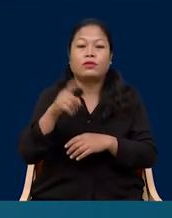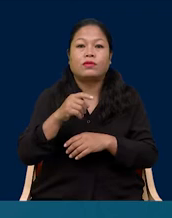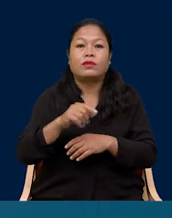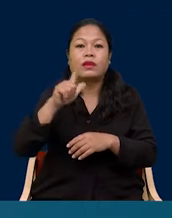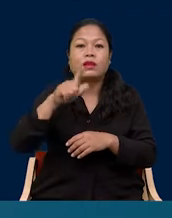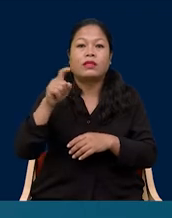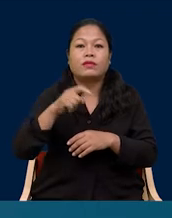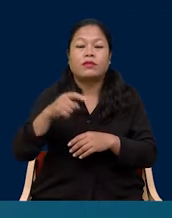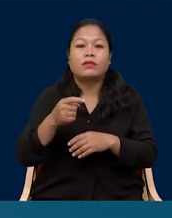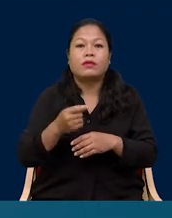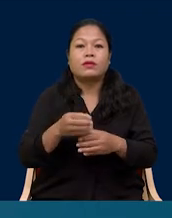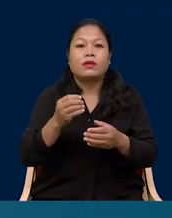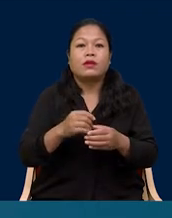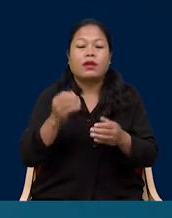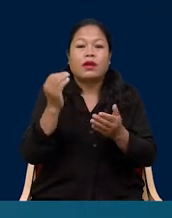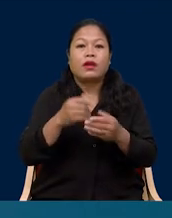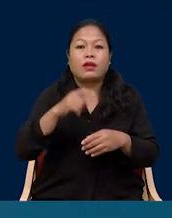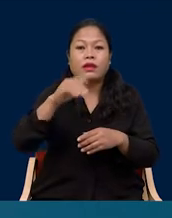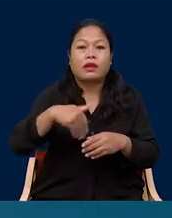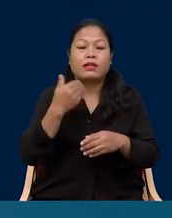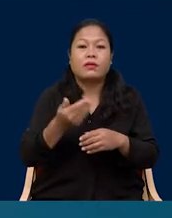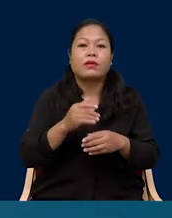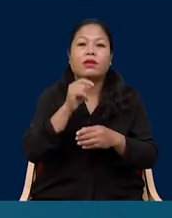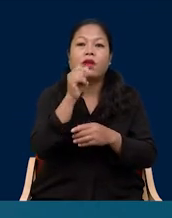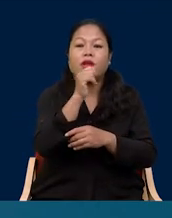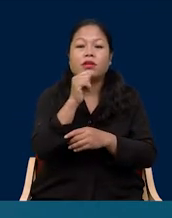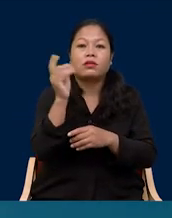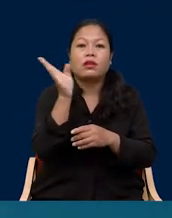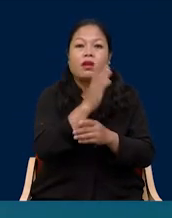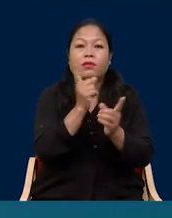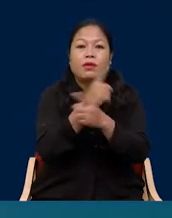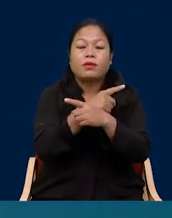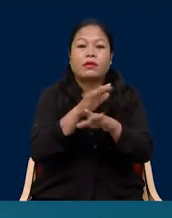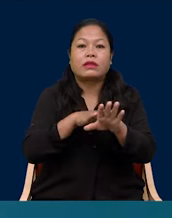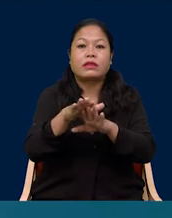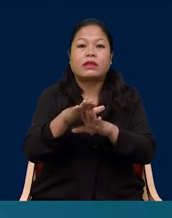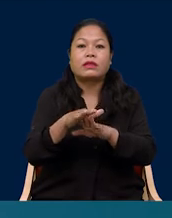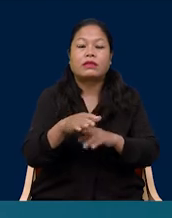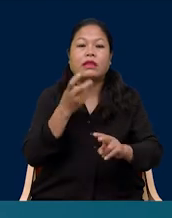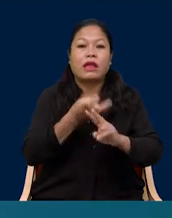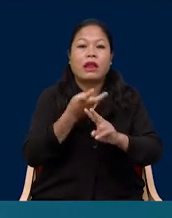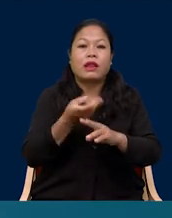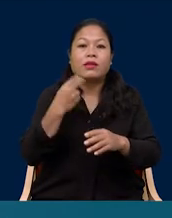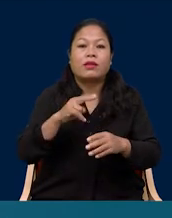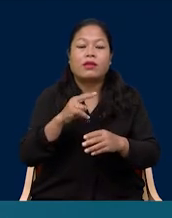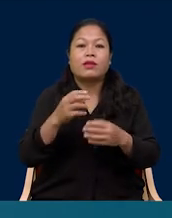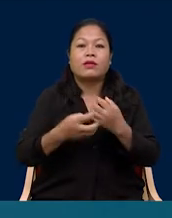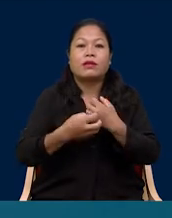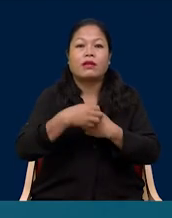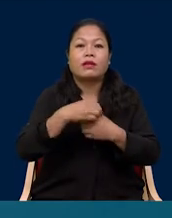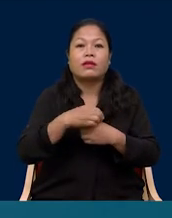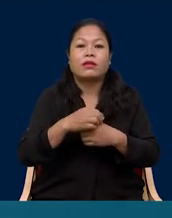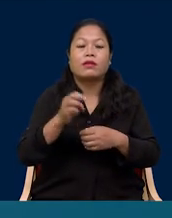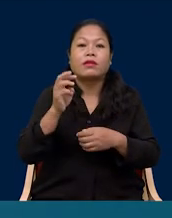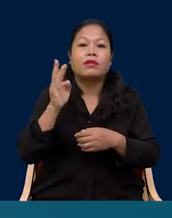0.027% हिस्सा ओगट्ने गरेको छ। यद्यपि हामी जलवायु परिवर्तनको सबैभन्दा धेरै जोखिममा रहेको मुलुकको सूचीमा